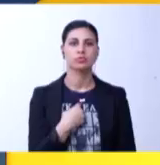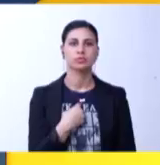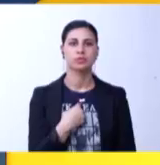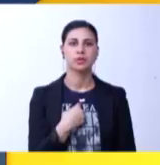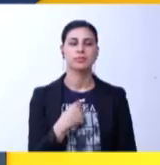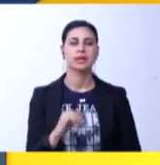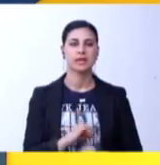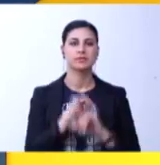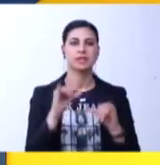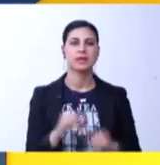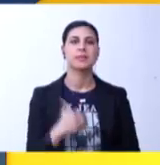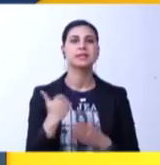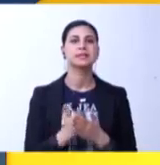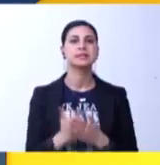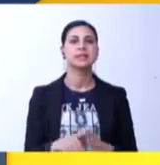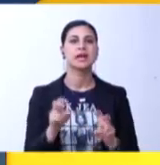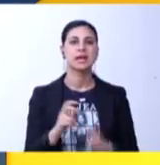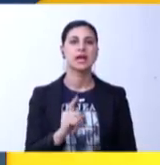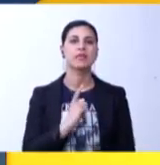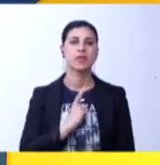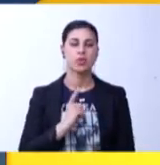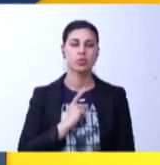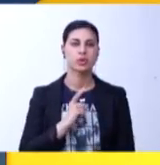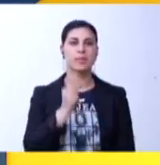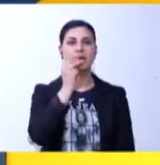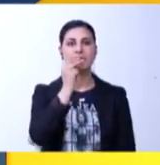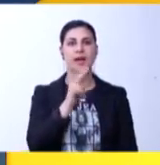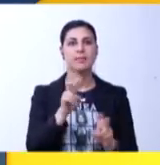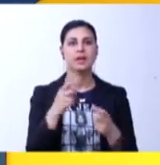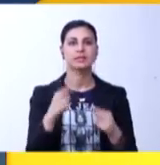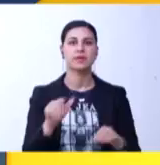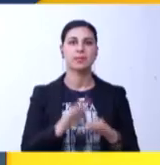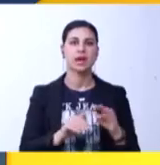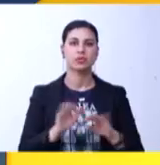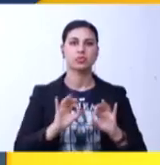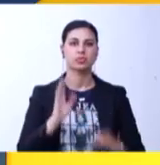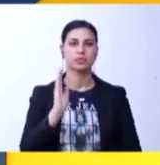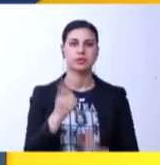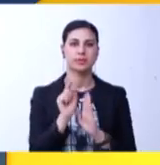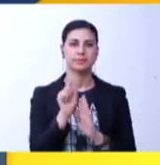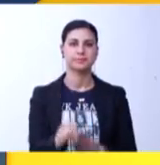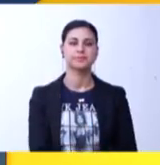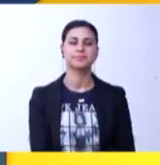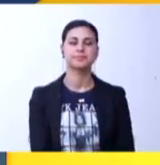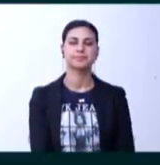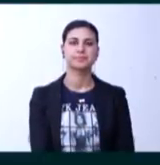მედიცინის განვითარება. სიახლის ბლოკი გველოდება, კვების ბლოკით და სხვა პრაქტიკული რეკომენდაციებით